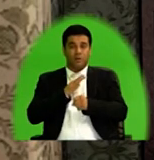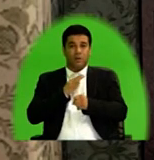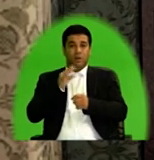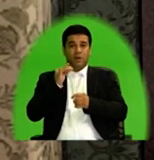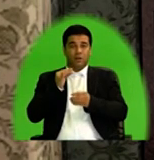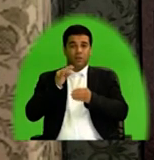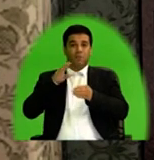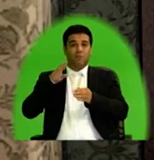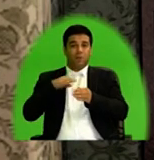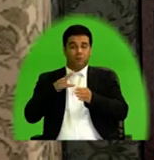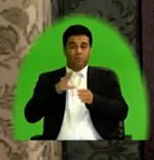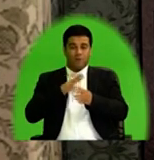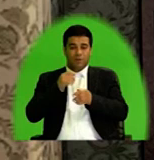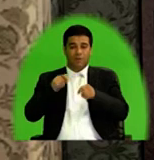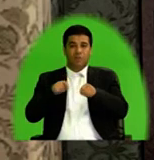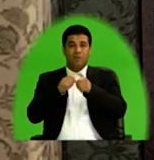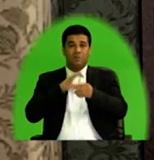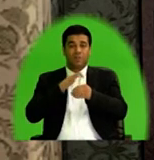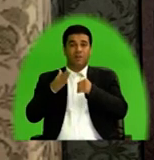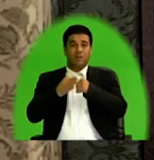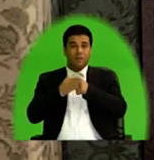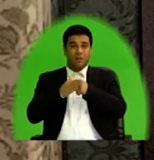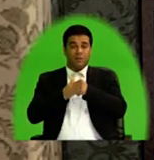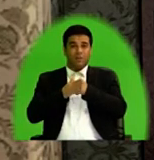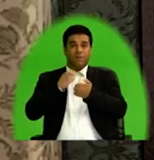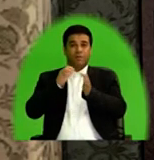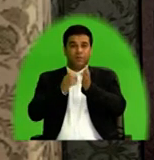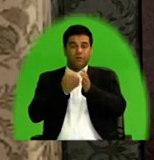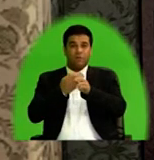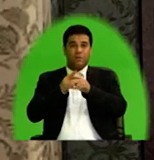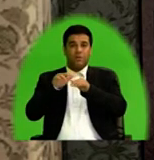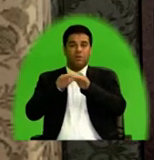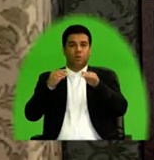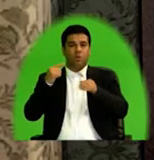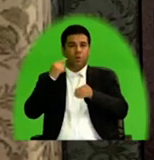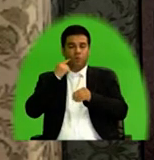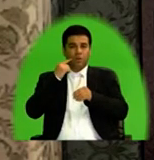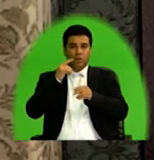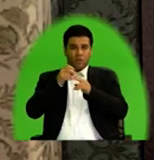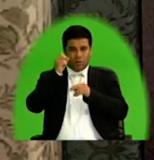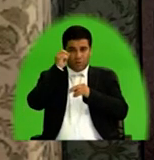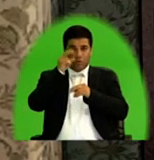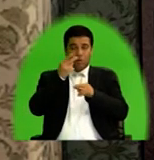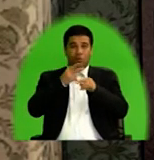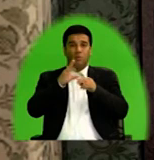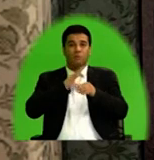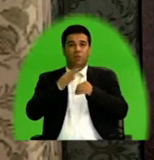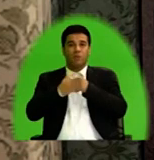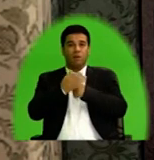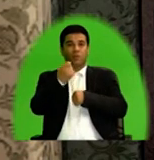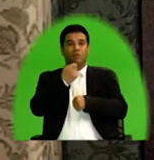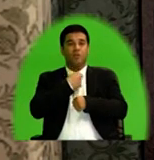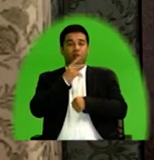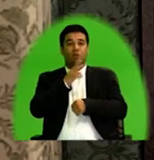И потом совершенное нами наказание вызывает у ребенка обиду и злость на того, кто